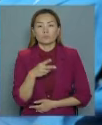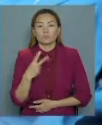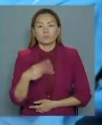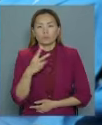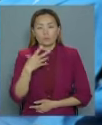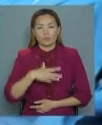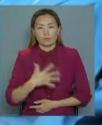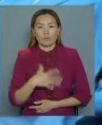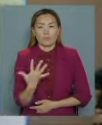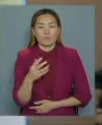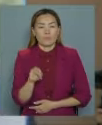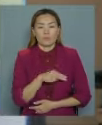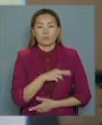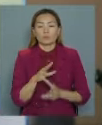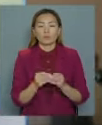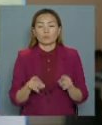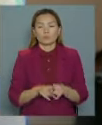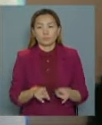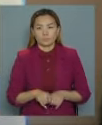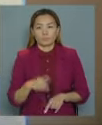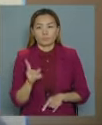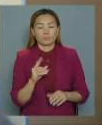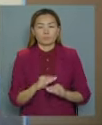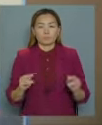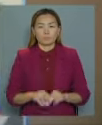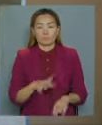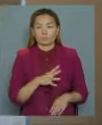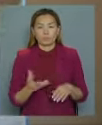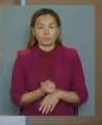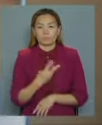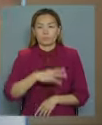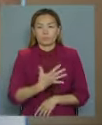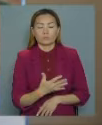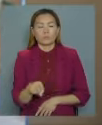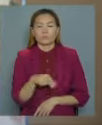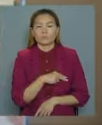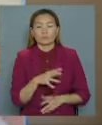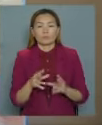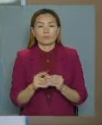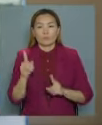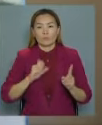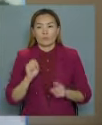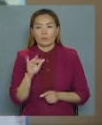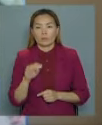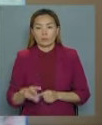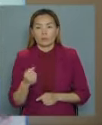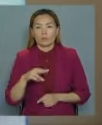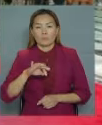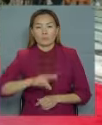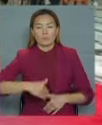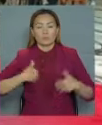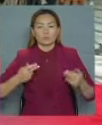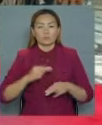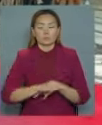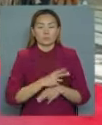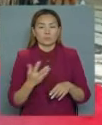году 55 медалей, а уже в этом году одаренные ученики были удостоены 35 медалей. На форуме аким области Серик Шапкенов поздравил